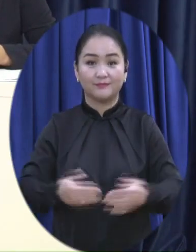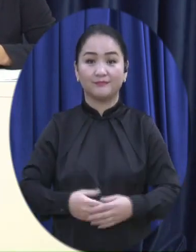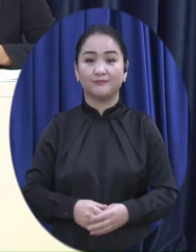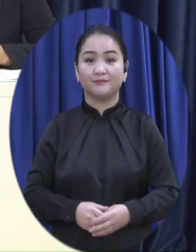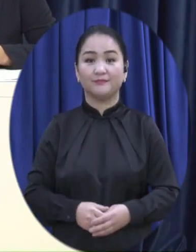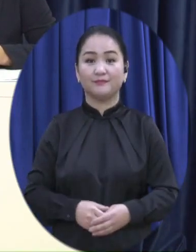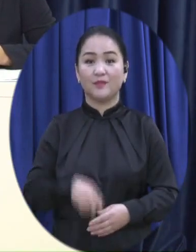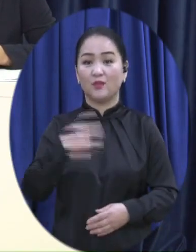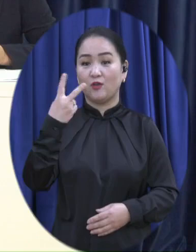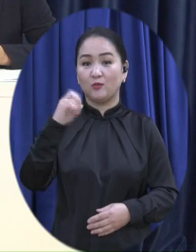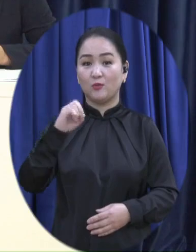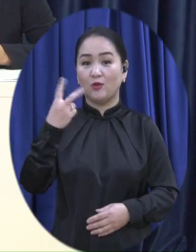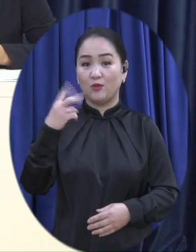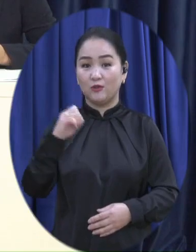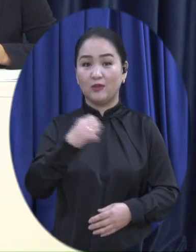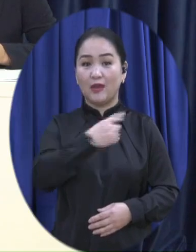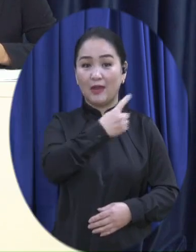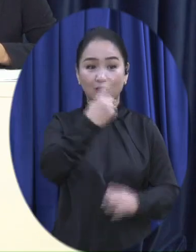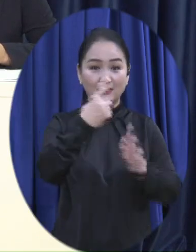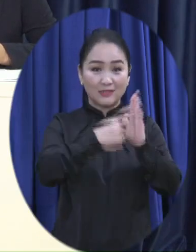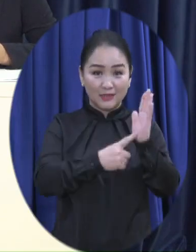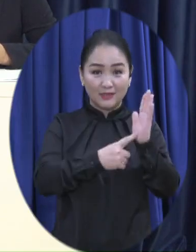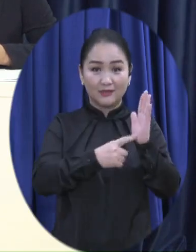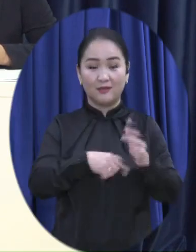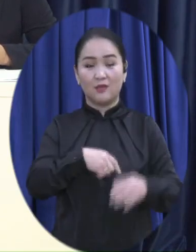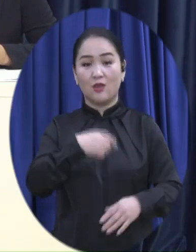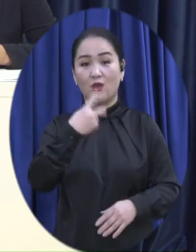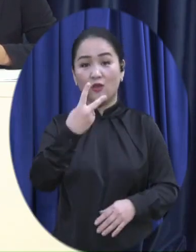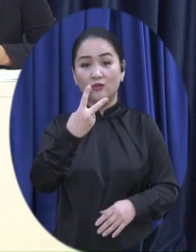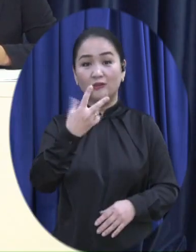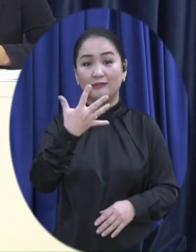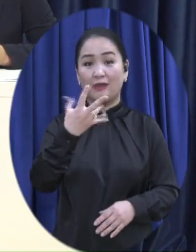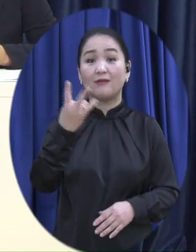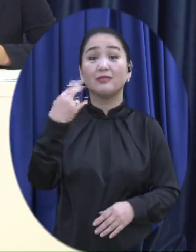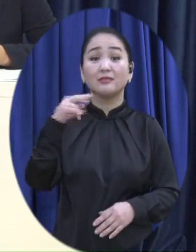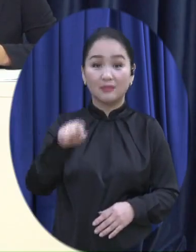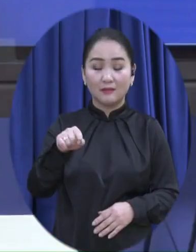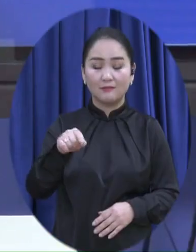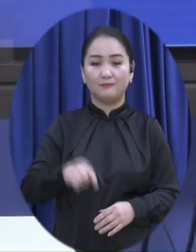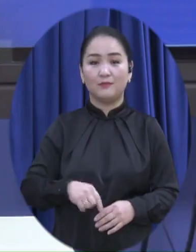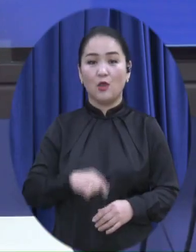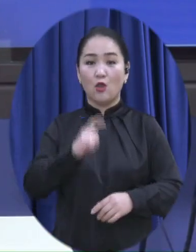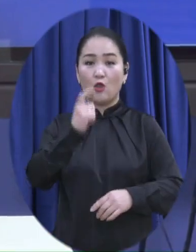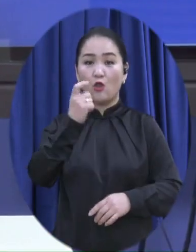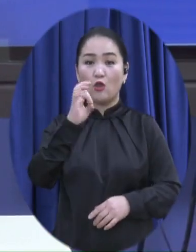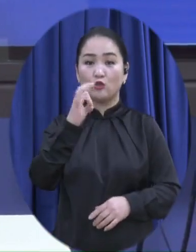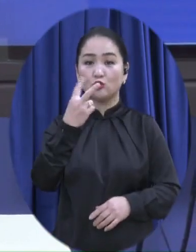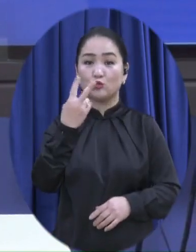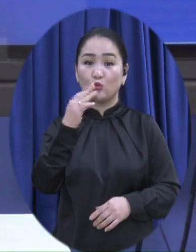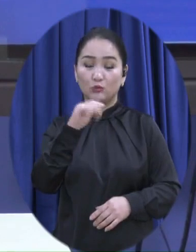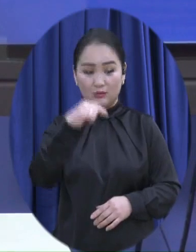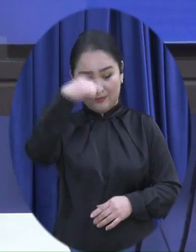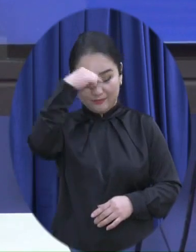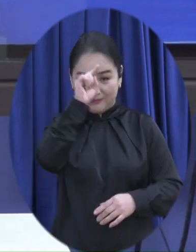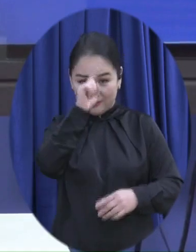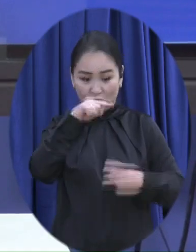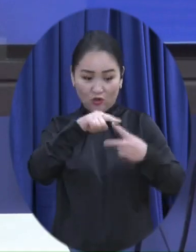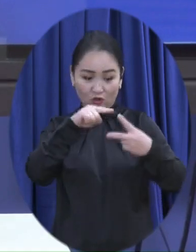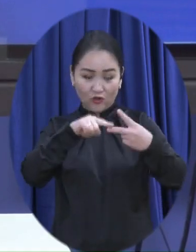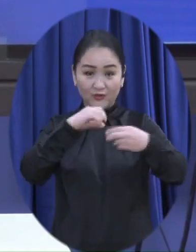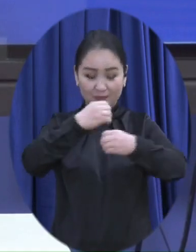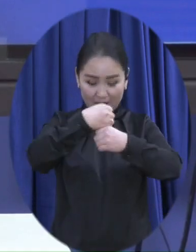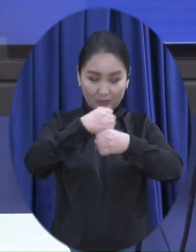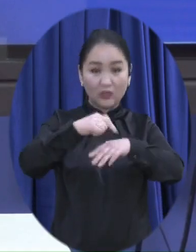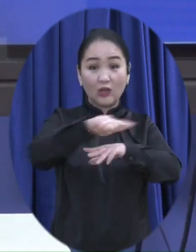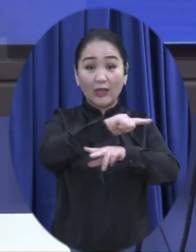За 2020 оны 11-р сарын 25-ны өдөр халдвар төвчин судлалын үндэсний төвийн вирус судлалын 2